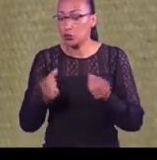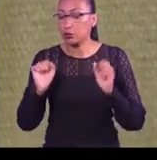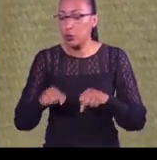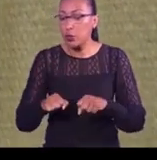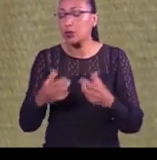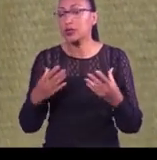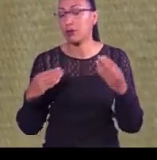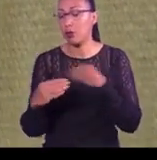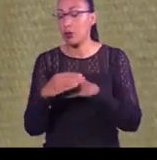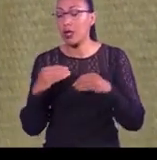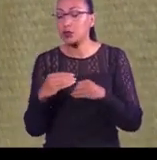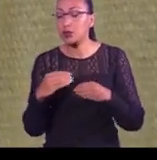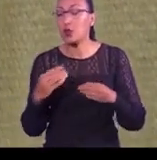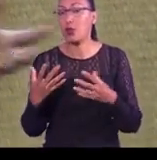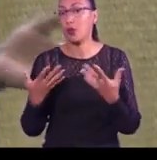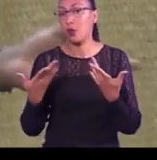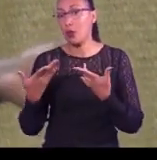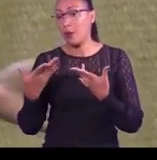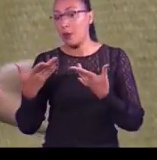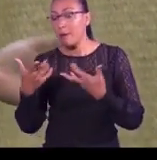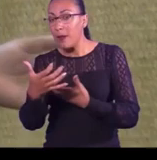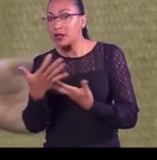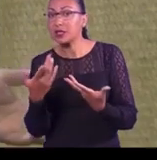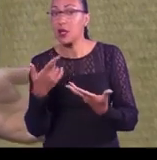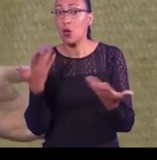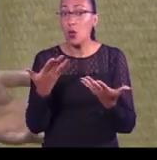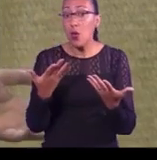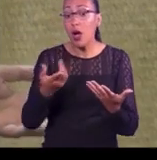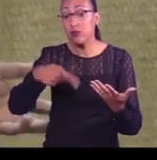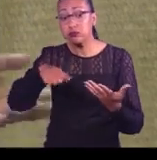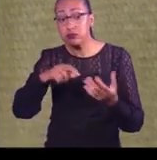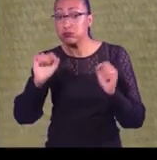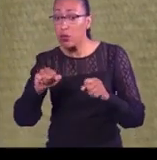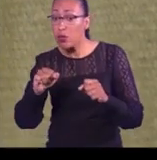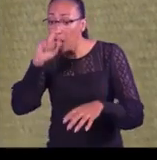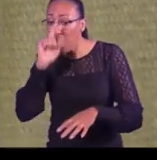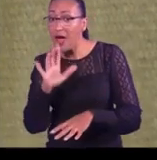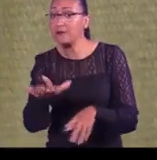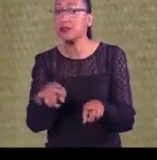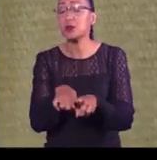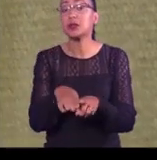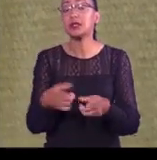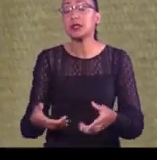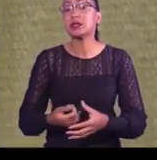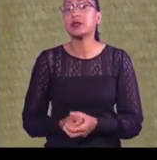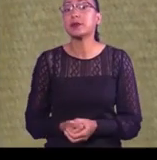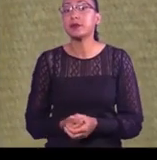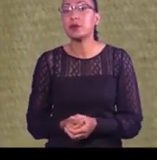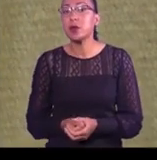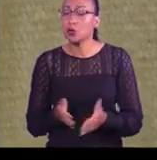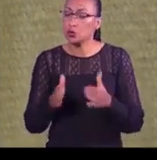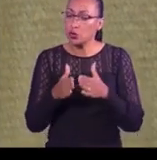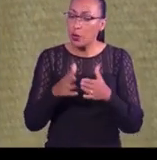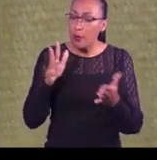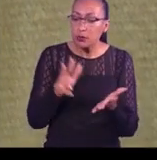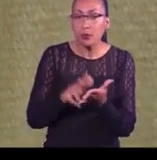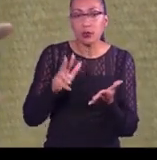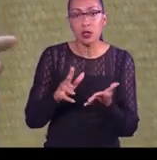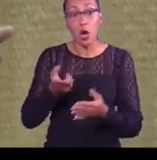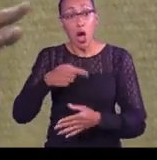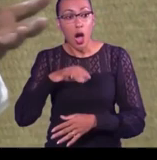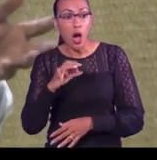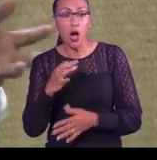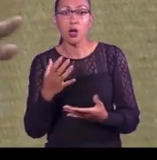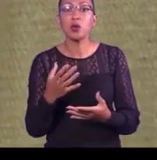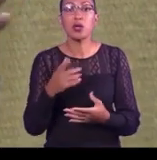population martiniquaise et au peuple martiniquais de pouvoir se prononcer. Et c'est là qu'on va voir, mais on demande une habilitation. Ah oui, on est content